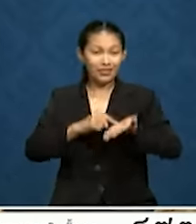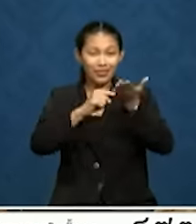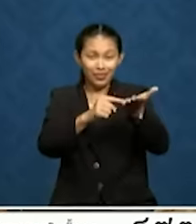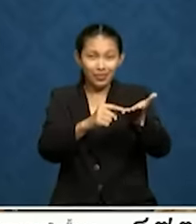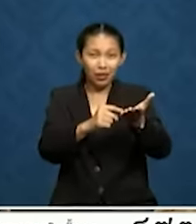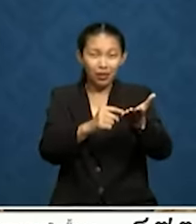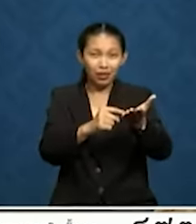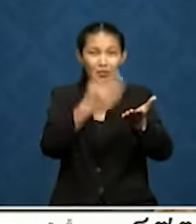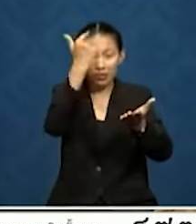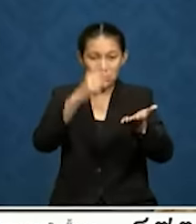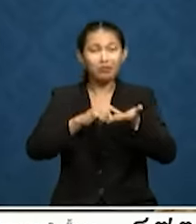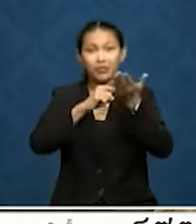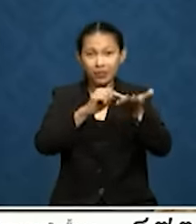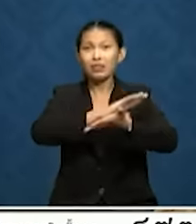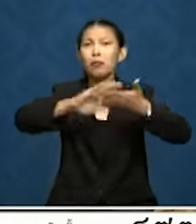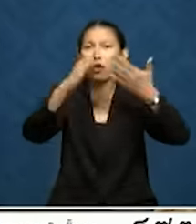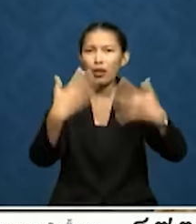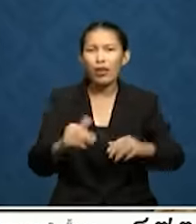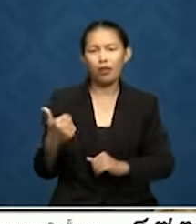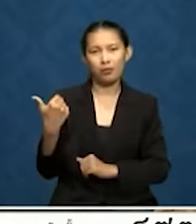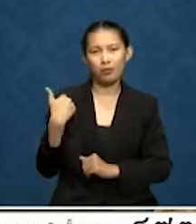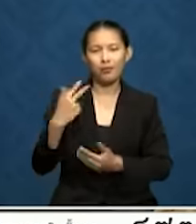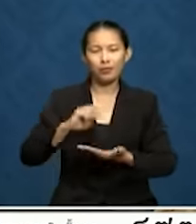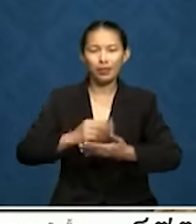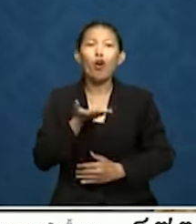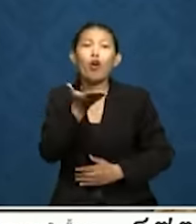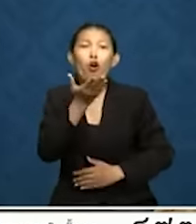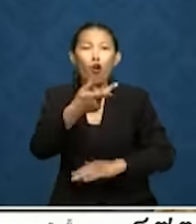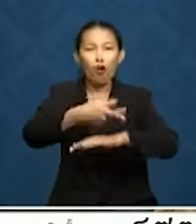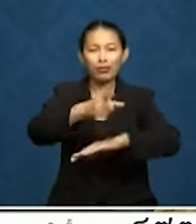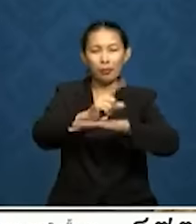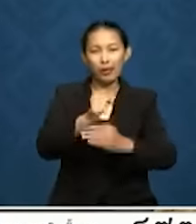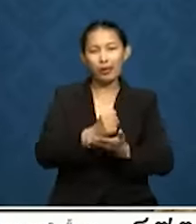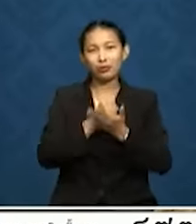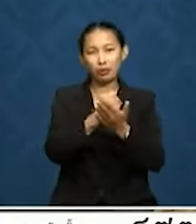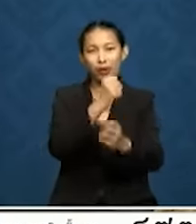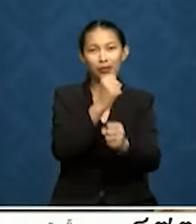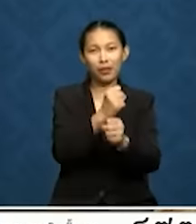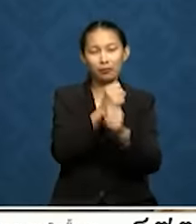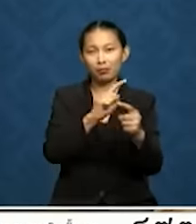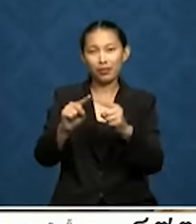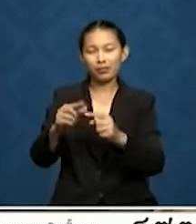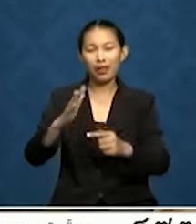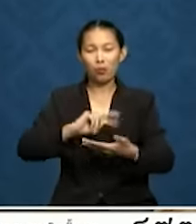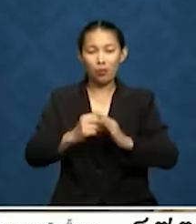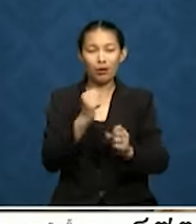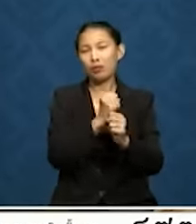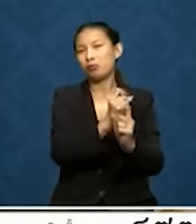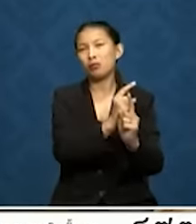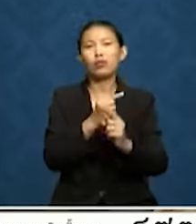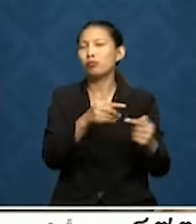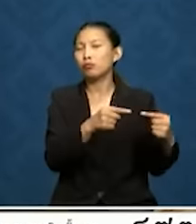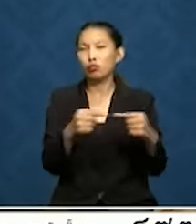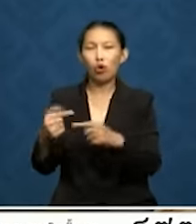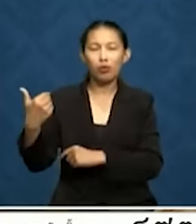มันได้สำเร็จลุล่วงกันเรียบร้อยแล้วนะครับขอท่านประธานครับช่วยดำเนินการนะครับเหมือนกับที่เราเคยทำกันมาแล้วผมคิดว่าสภาเ